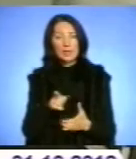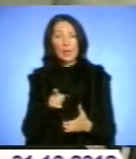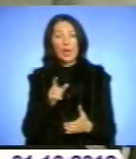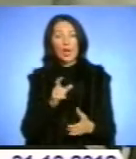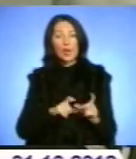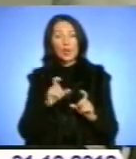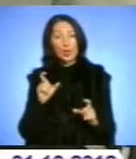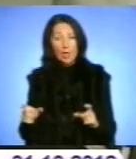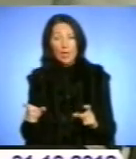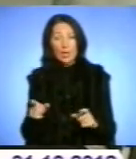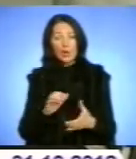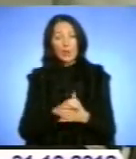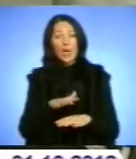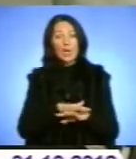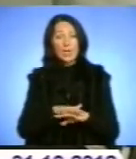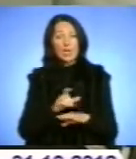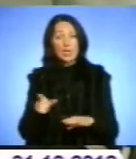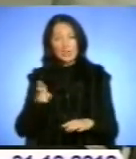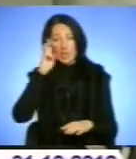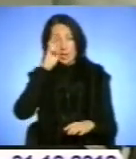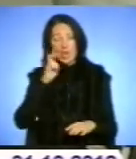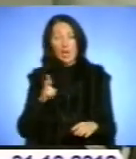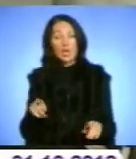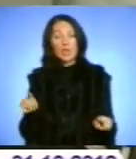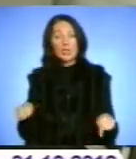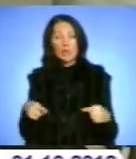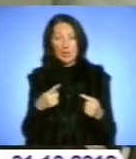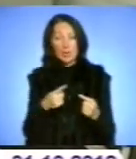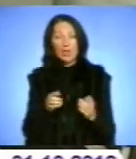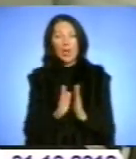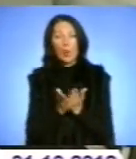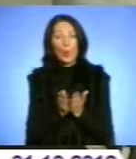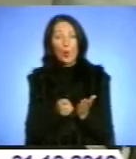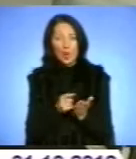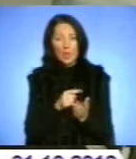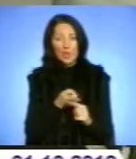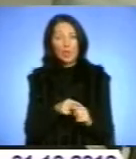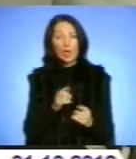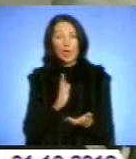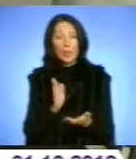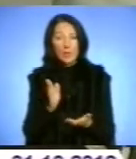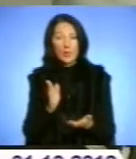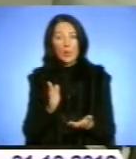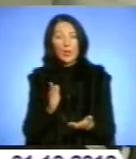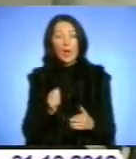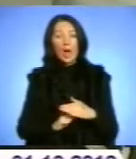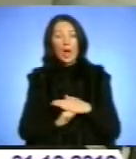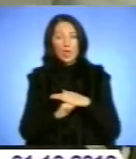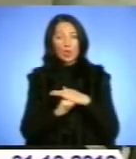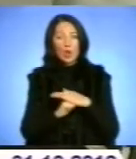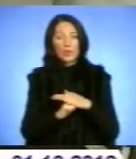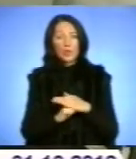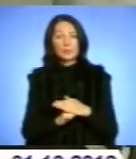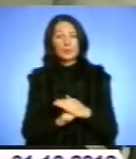студенчество, ознакомить население страны и создать буклет, который стал бы в основе